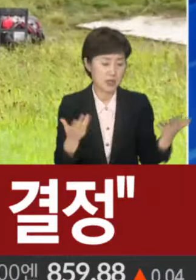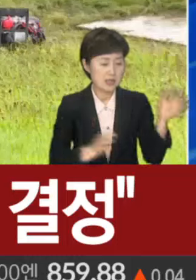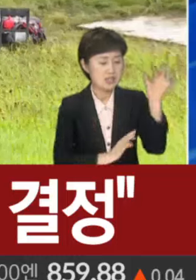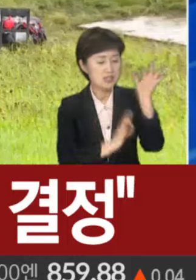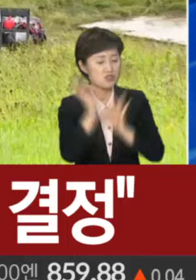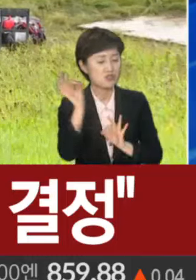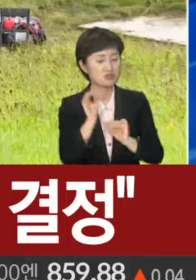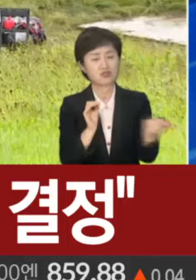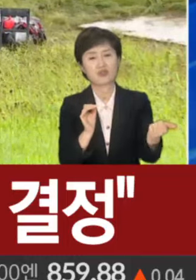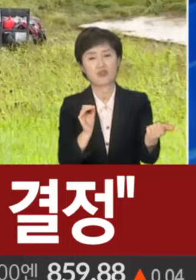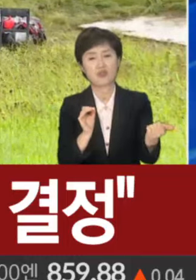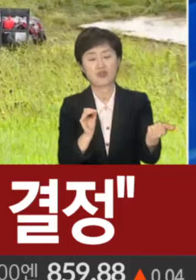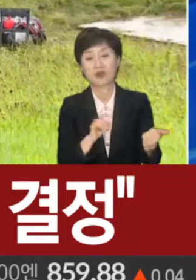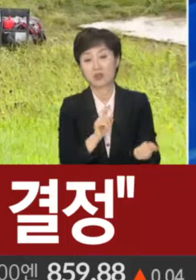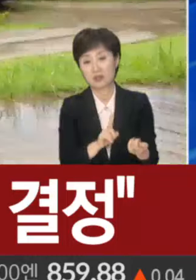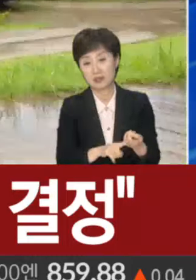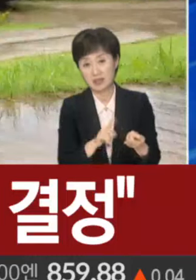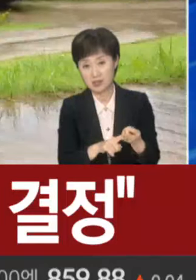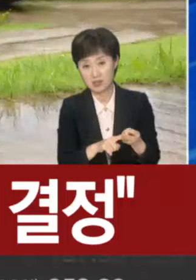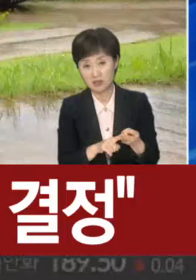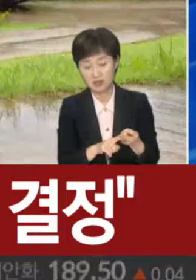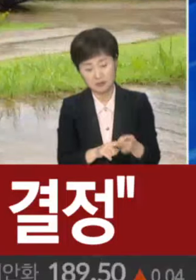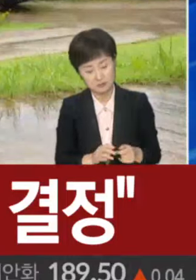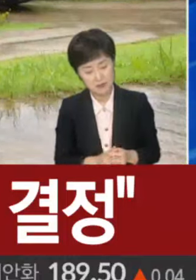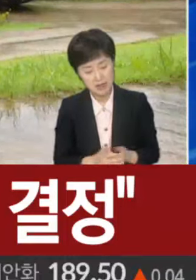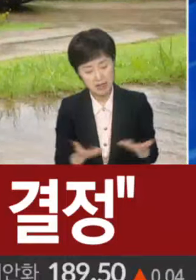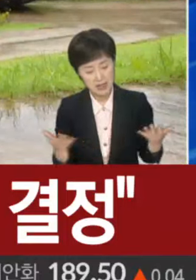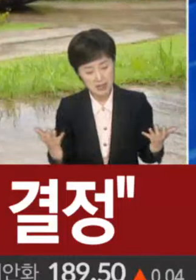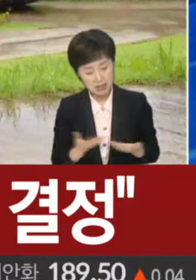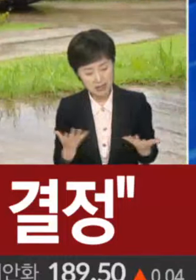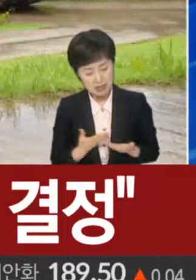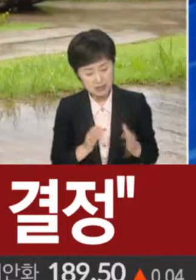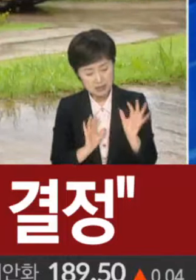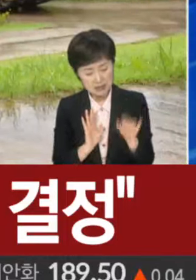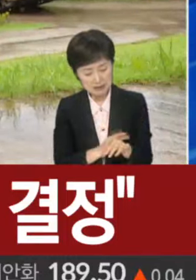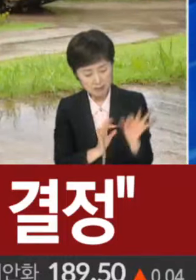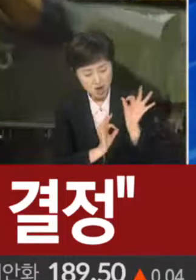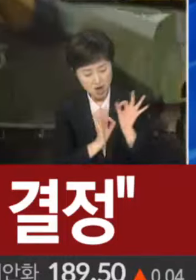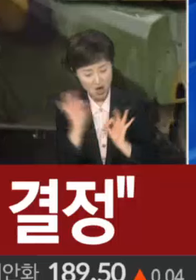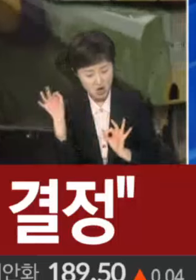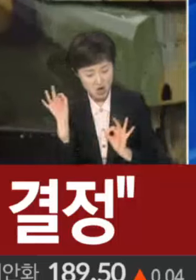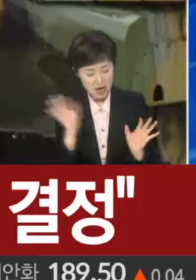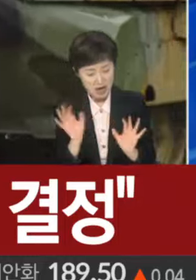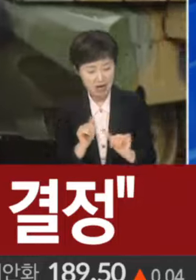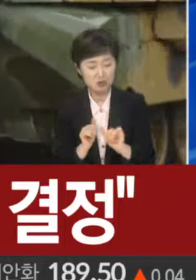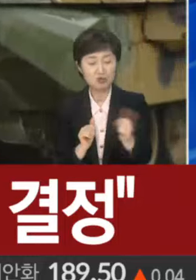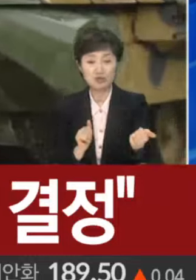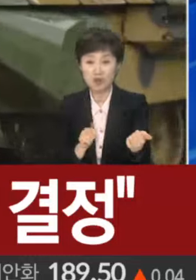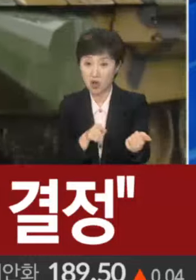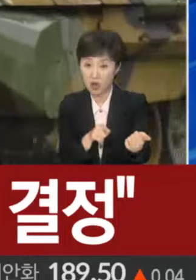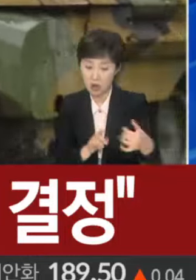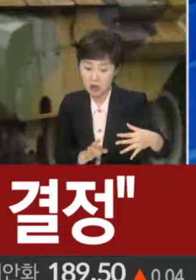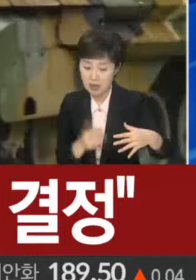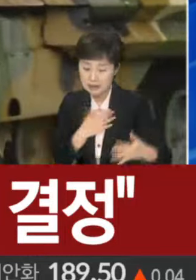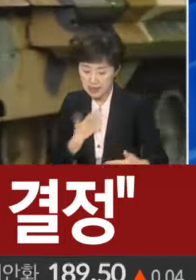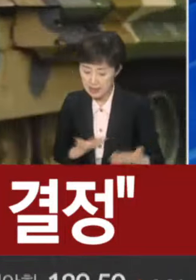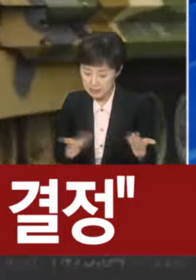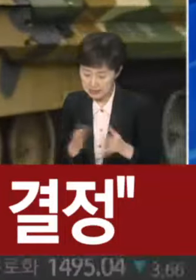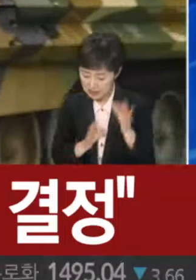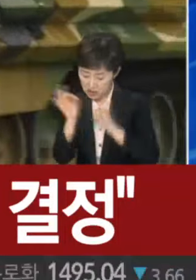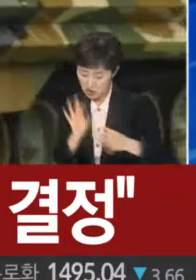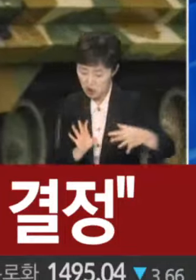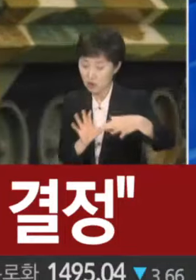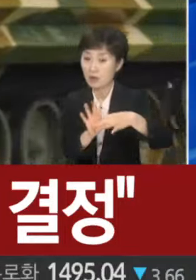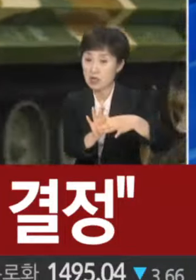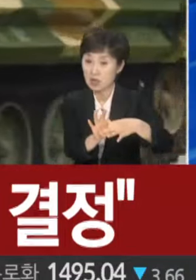적용하는 데 있어서는 말씀드린 것처럼 단순히 과실의 존재 여부와 이 사망이란 어떤 결과 이것만 가지고 되는